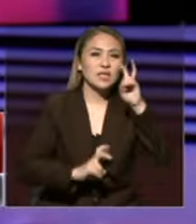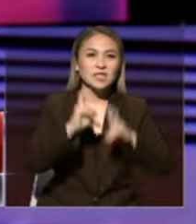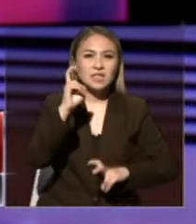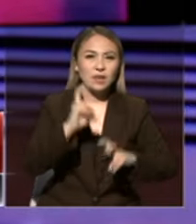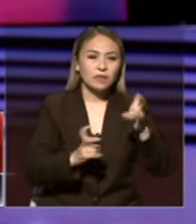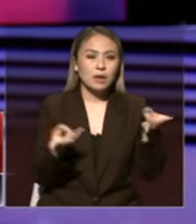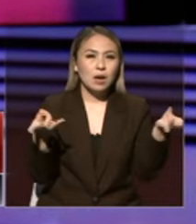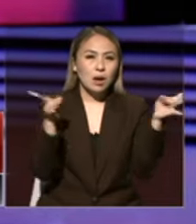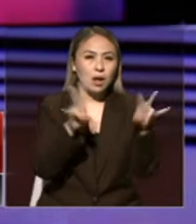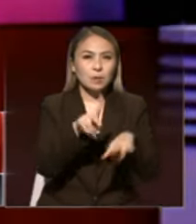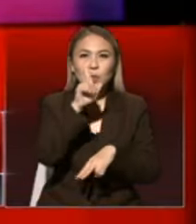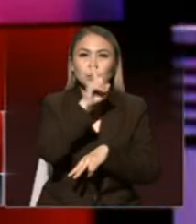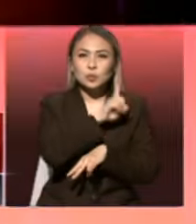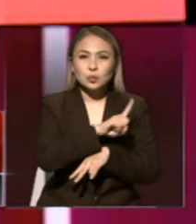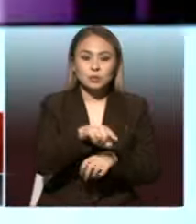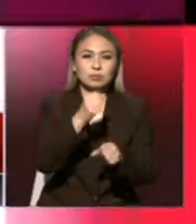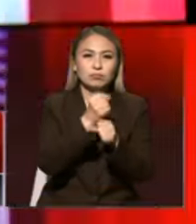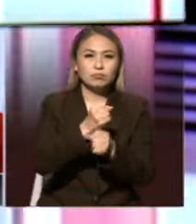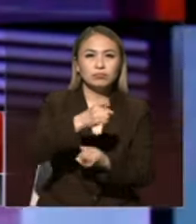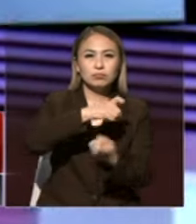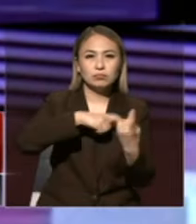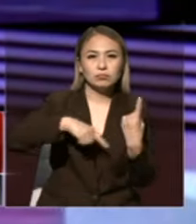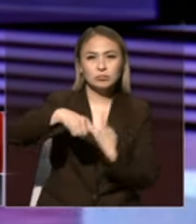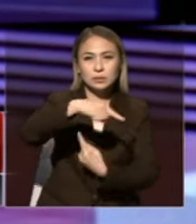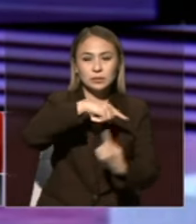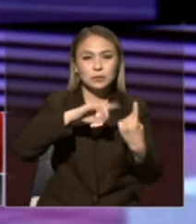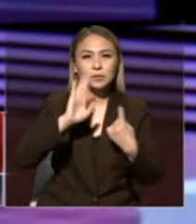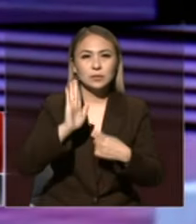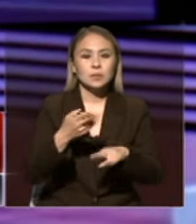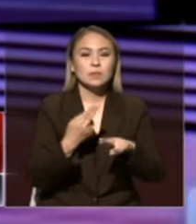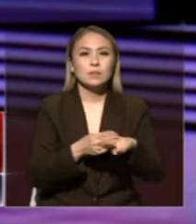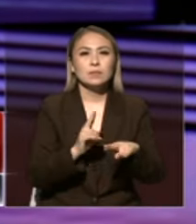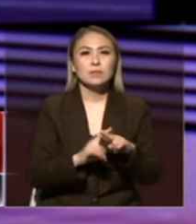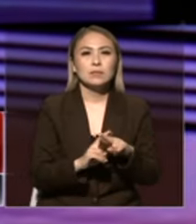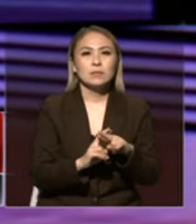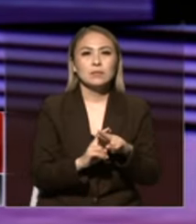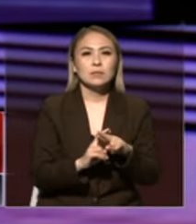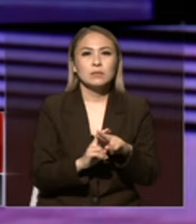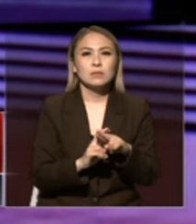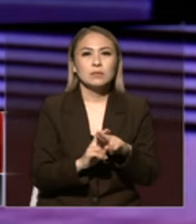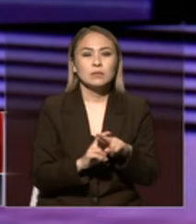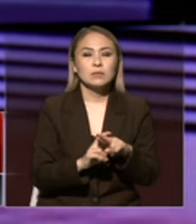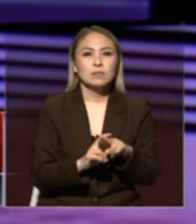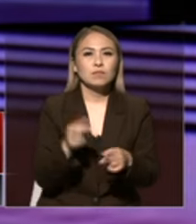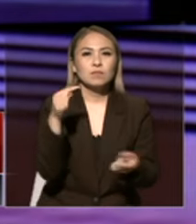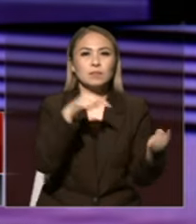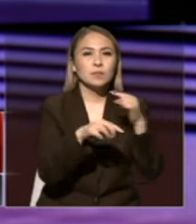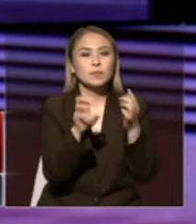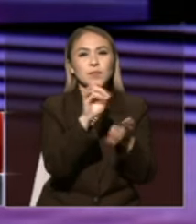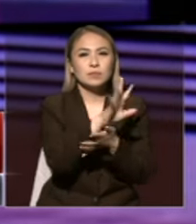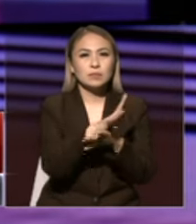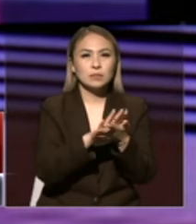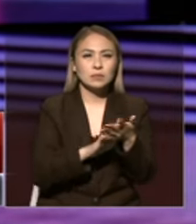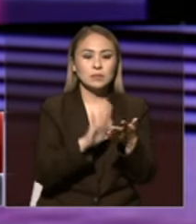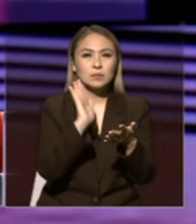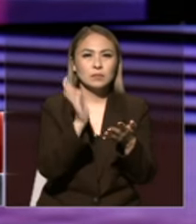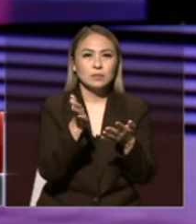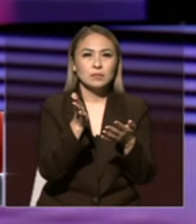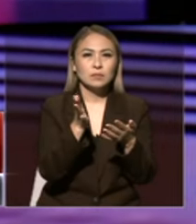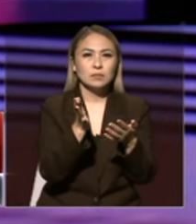қалып қалмайды. Оның бәрі айланып түседі. Вот, бұл енді айта берсек, бұл қазір цикл бір-бірімен жалғаса береді.